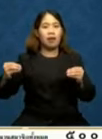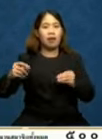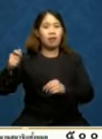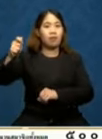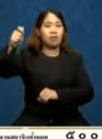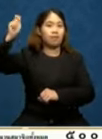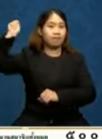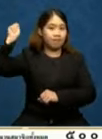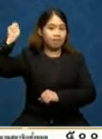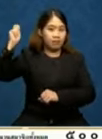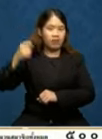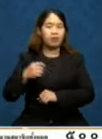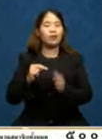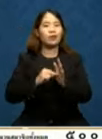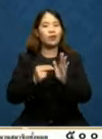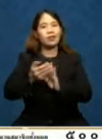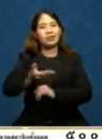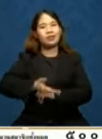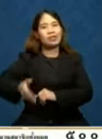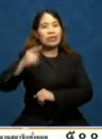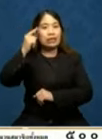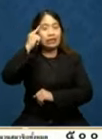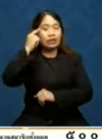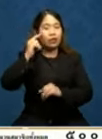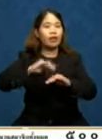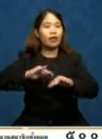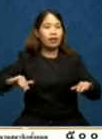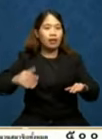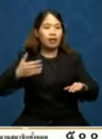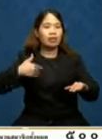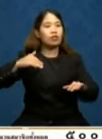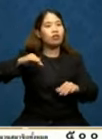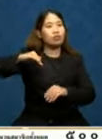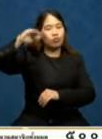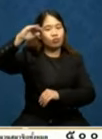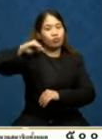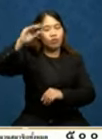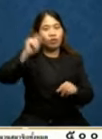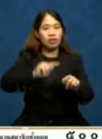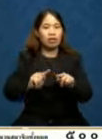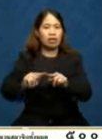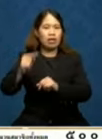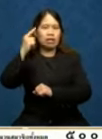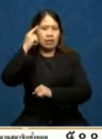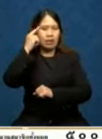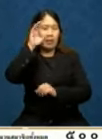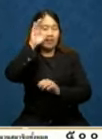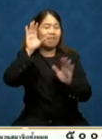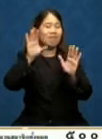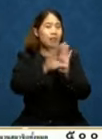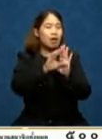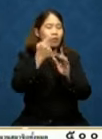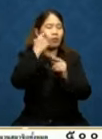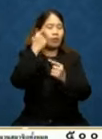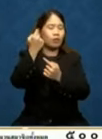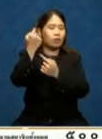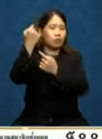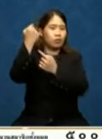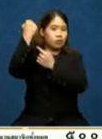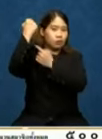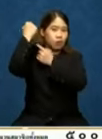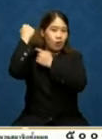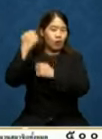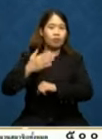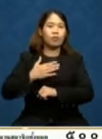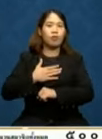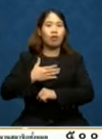างขึ้นมาครับผมเชื่อว่าเด็กหลายคนครับหรือแม้แต่ผู้ใหญ่หลายๆท่านก็คงต้องเห็นภาพในอดีตครับภาพที่ว่าพ่อแม่ก